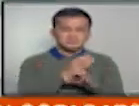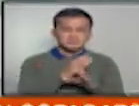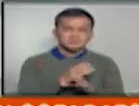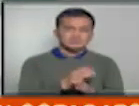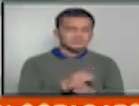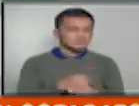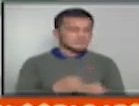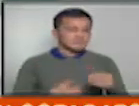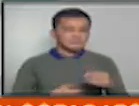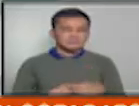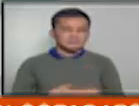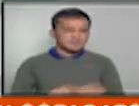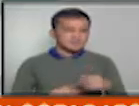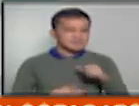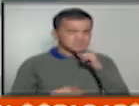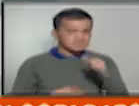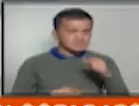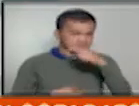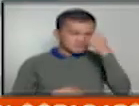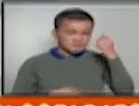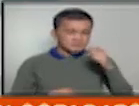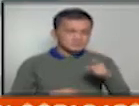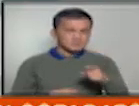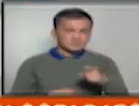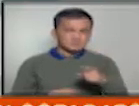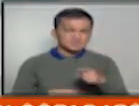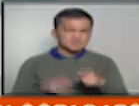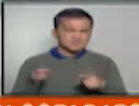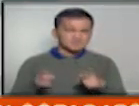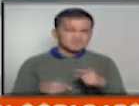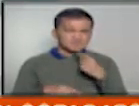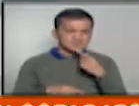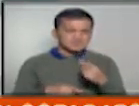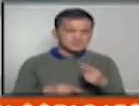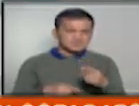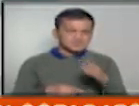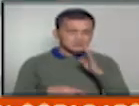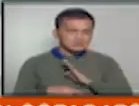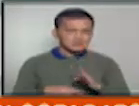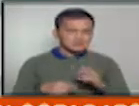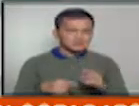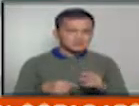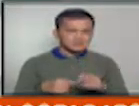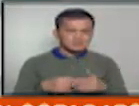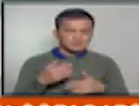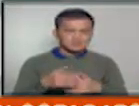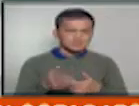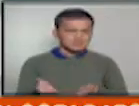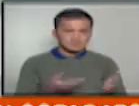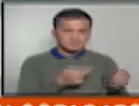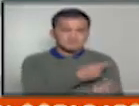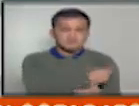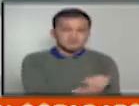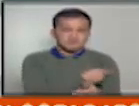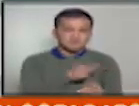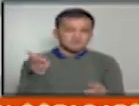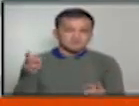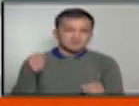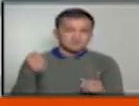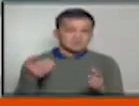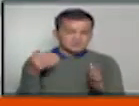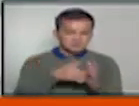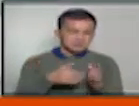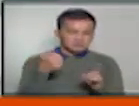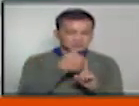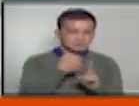patrol? Hindi po, sir. Dahil po sinira nga po yung kwan. Pagkatapos yung itong dinadala sa ospital, sinuntok na